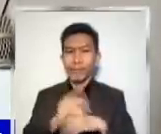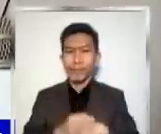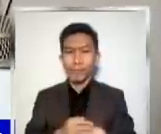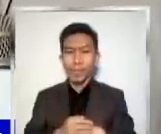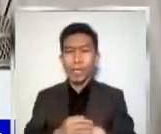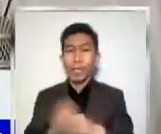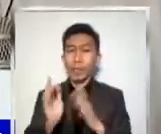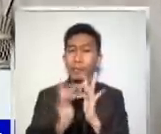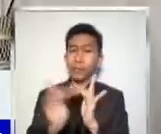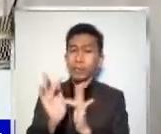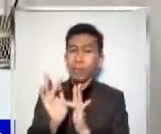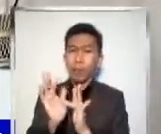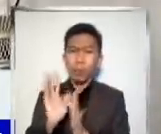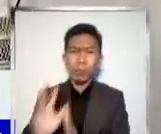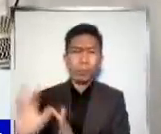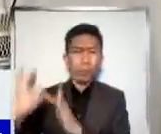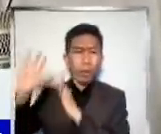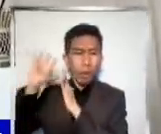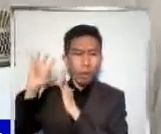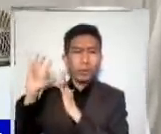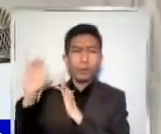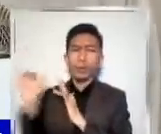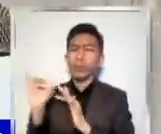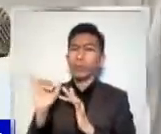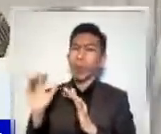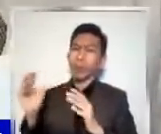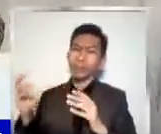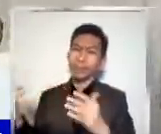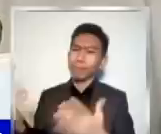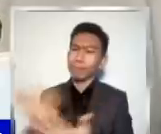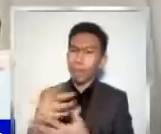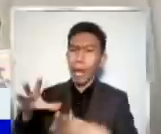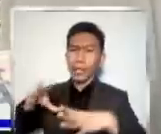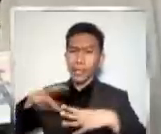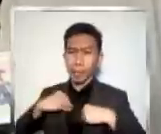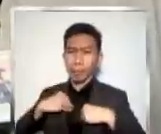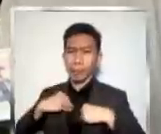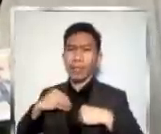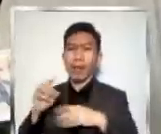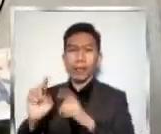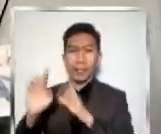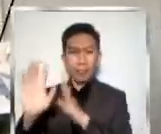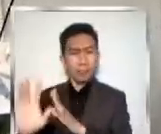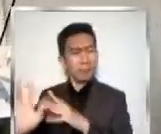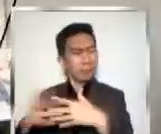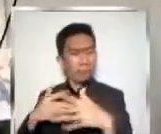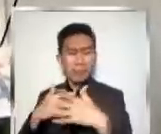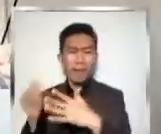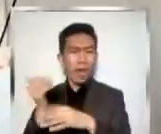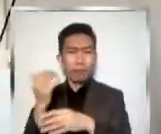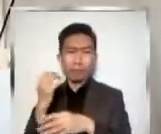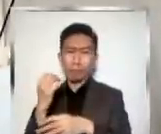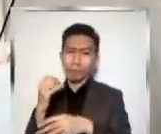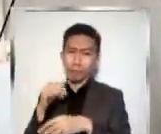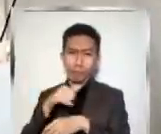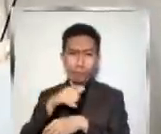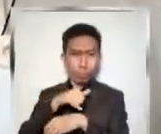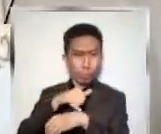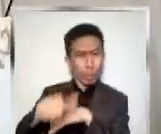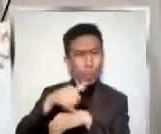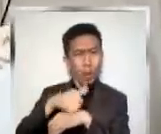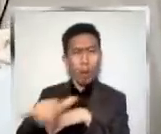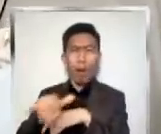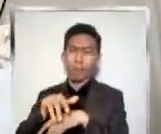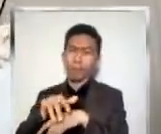mga disipulos na nagtaksil o alam niya magtataksil. Niyakap niya yung mga itinutulak at isinasantabi